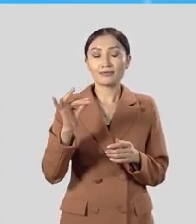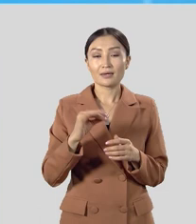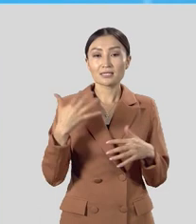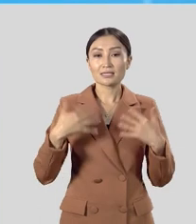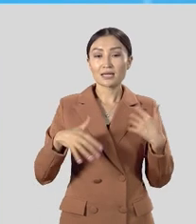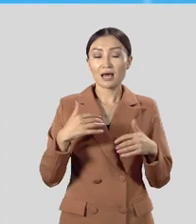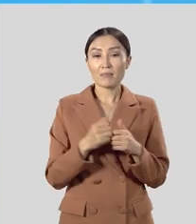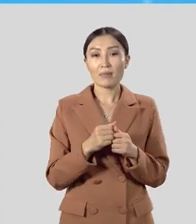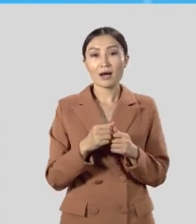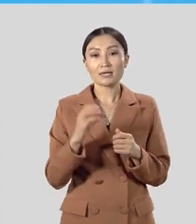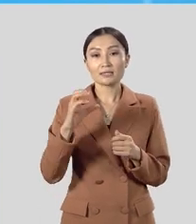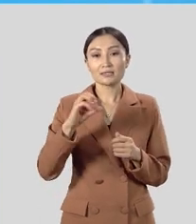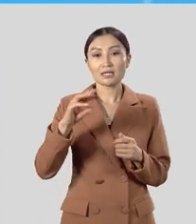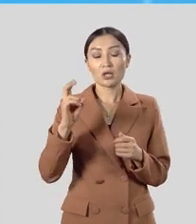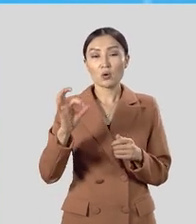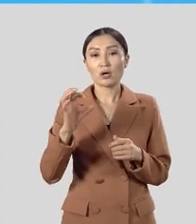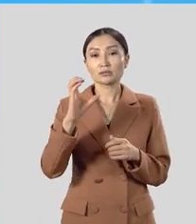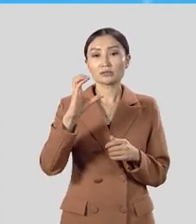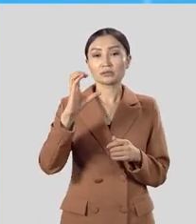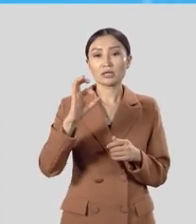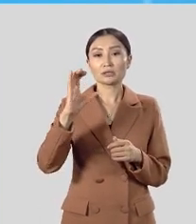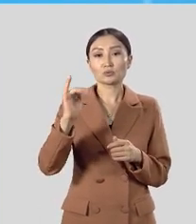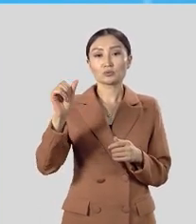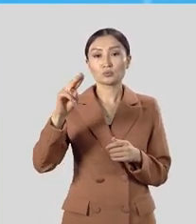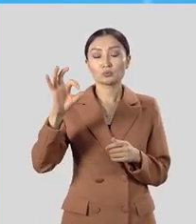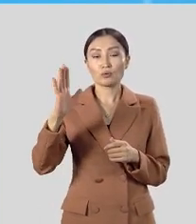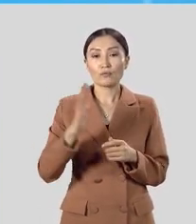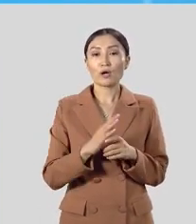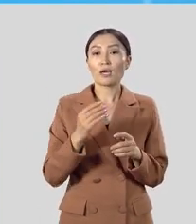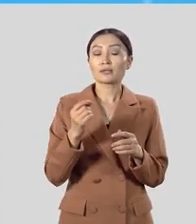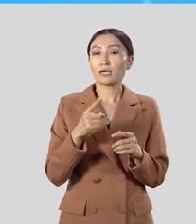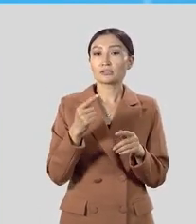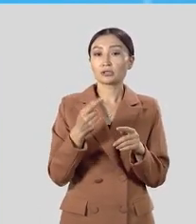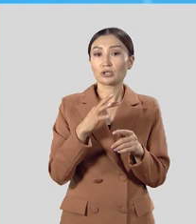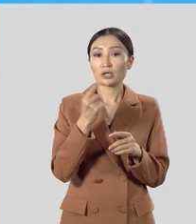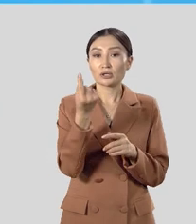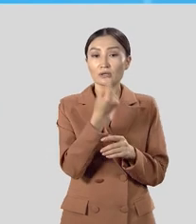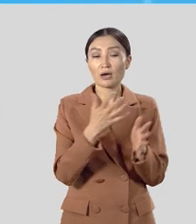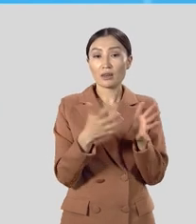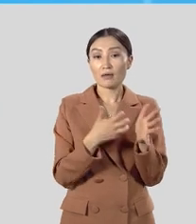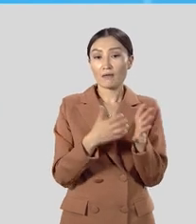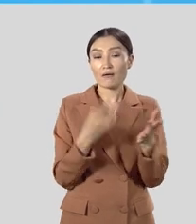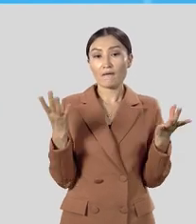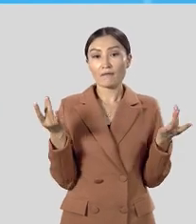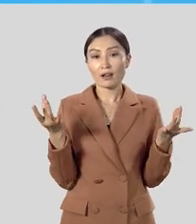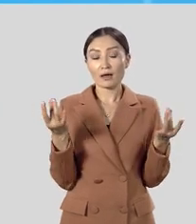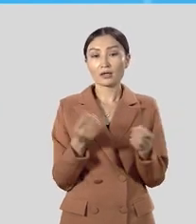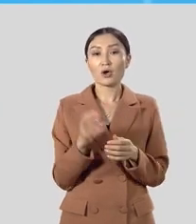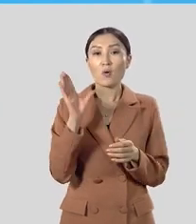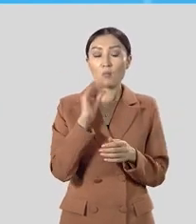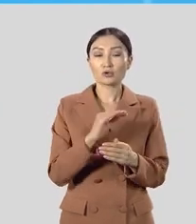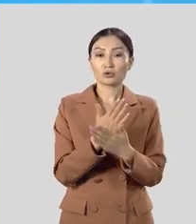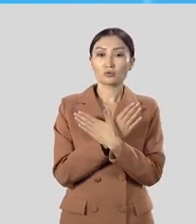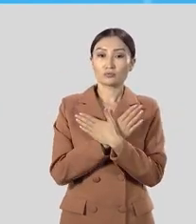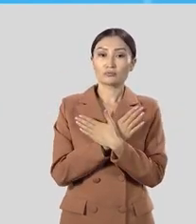слабое одревеснение стенок сосудов. Из-за этих особенностей даже незначительная нехватка влаги может привести к